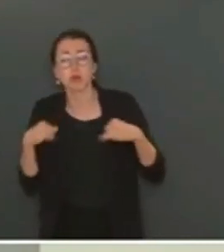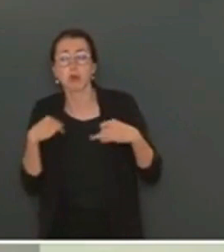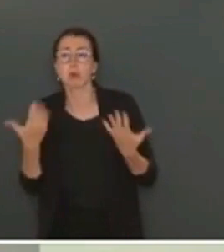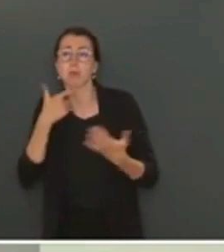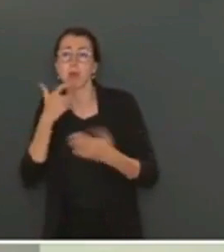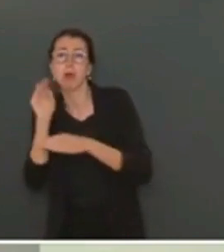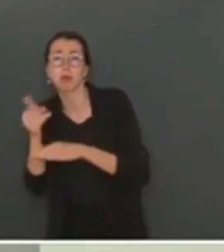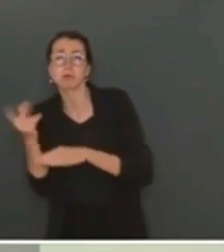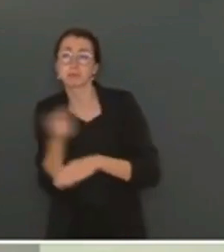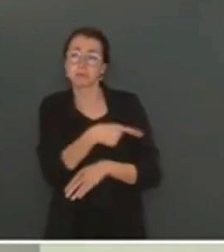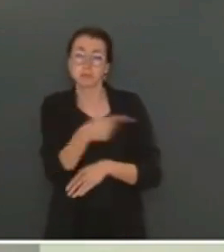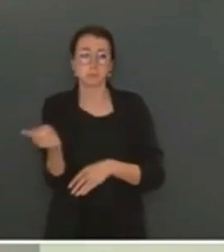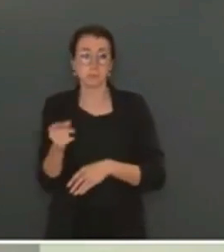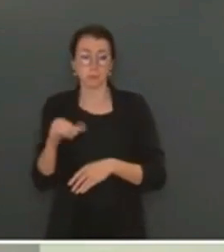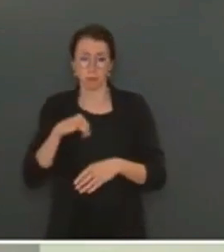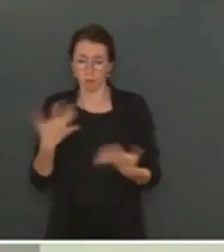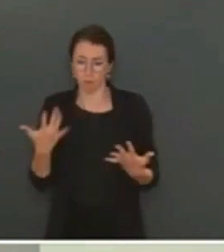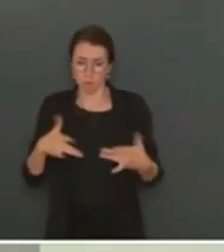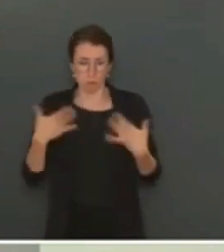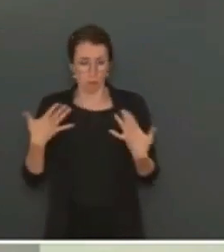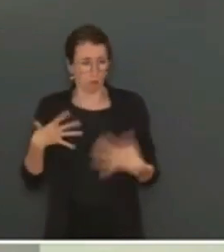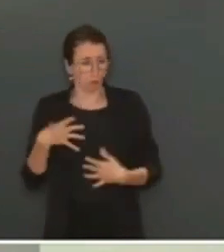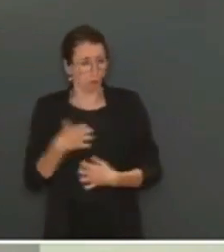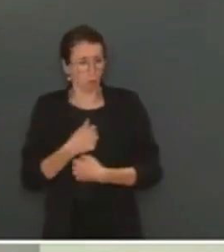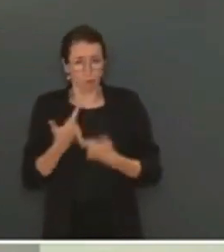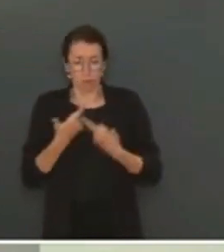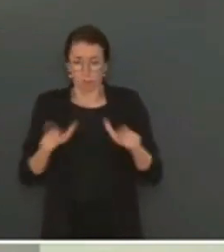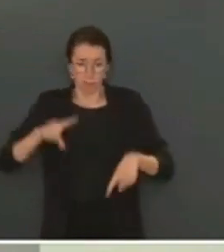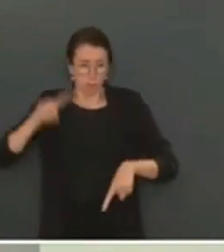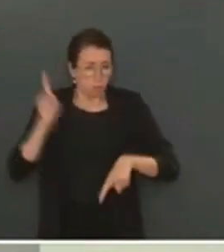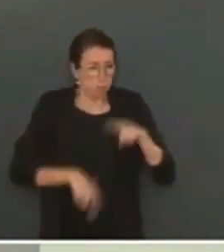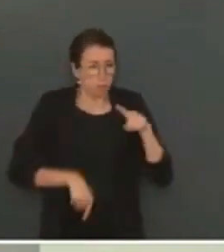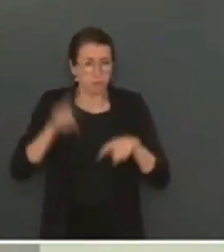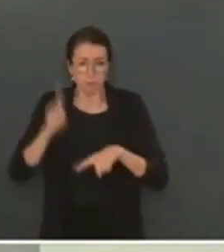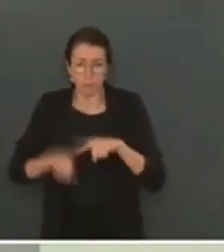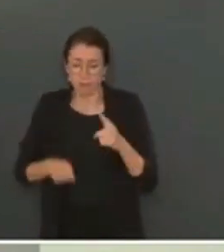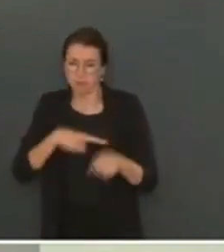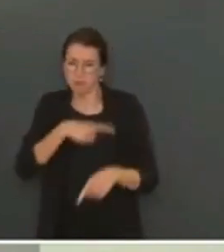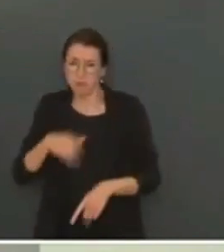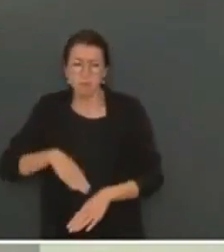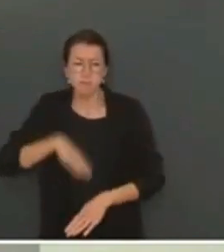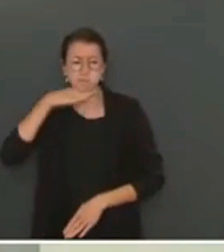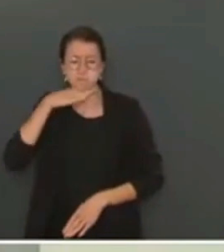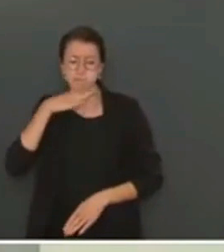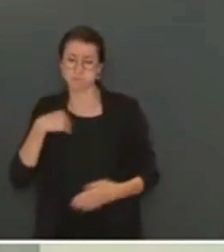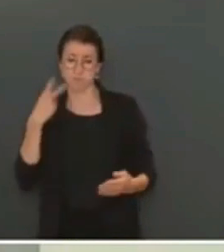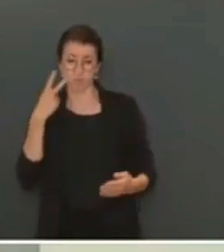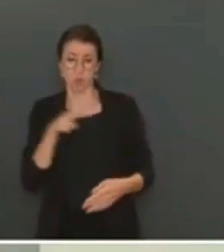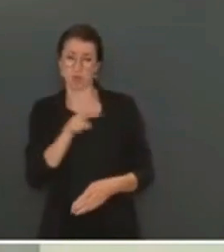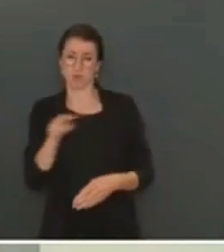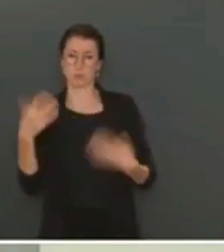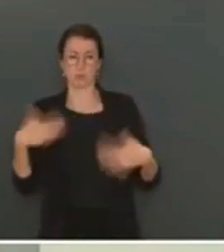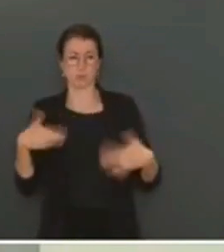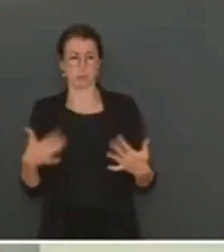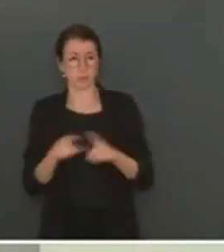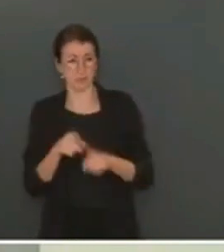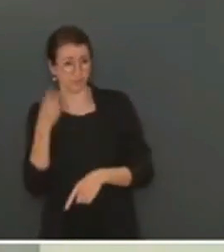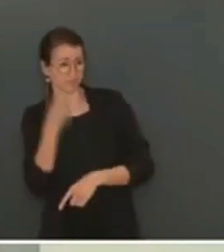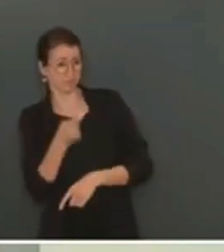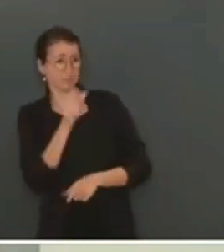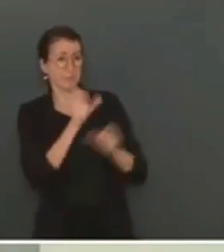partie de leur liberté. Nous entendons aussi l'appel des personnes qui ont peur pour la santé et celle de leurs proches.